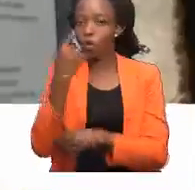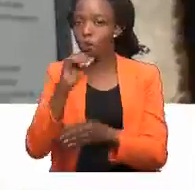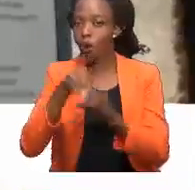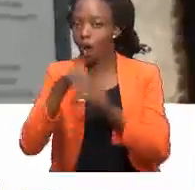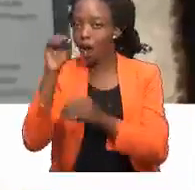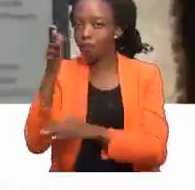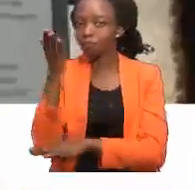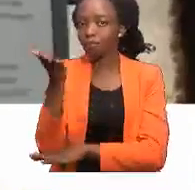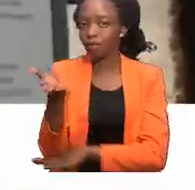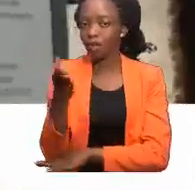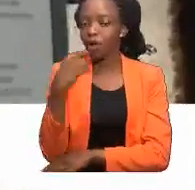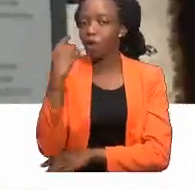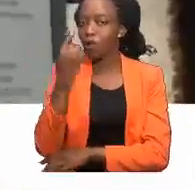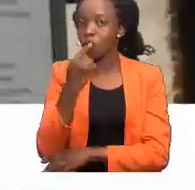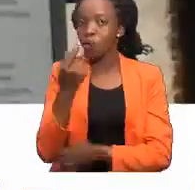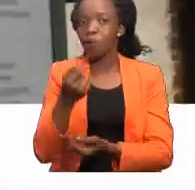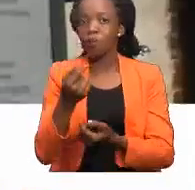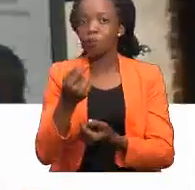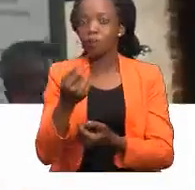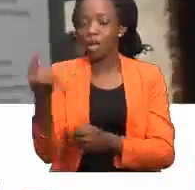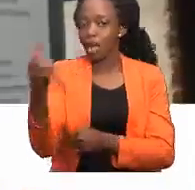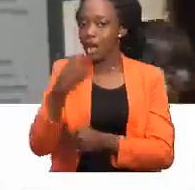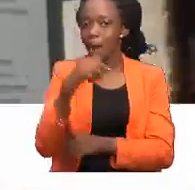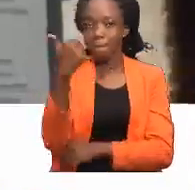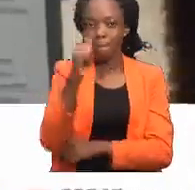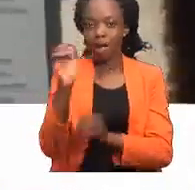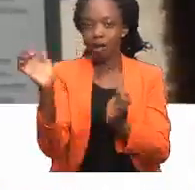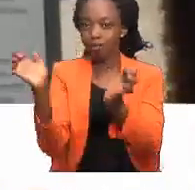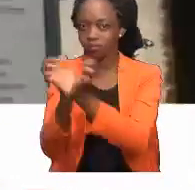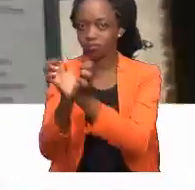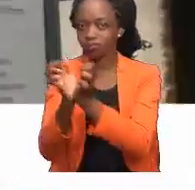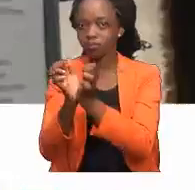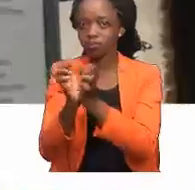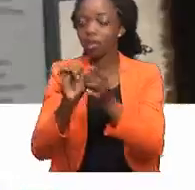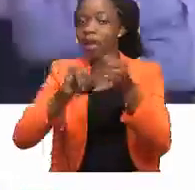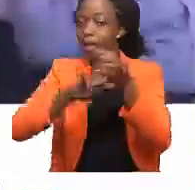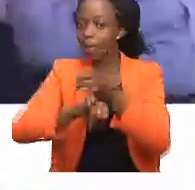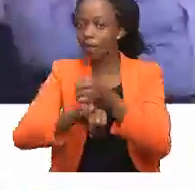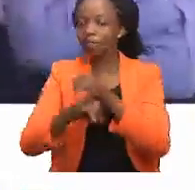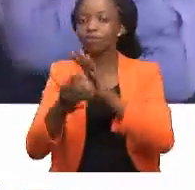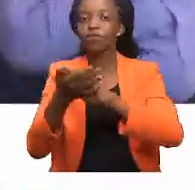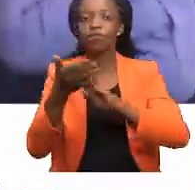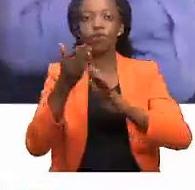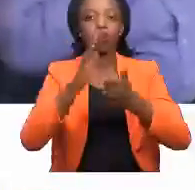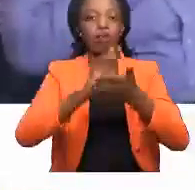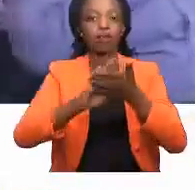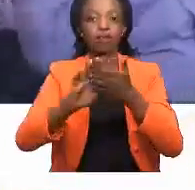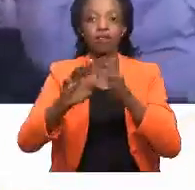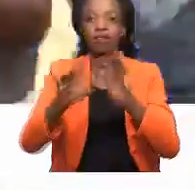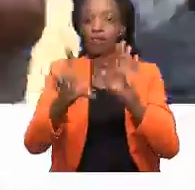nje, ambao hawajaweza kufika mahali hapa. Marriage is forgiveness. Kutoka